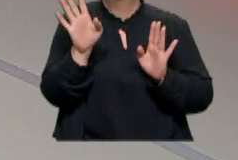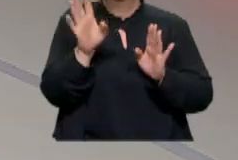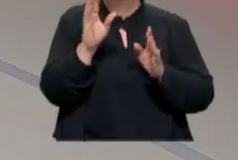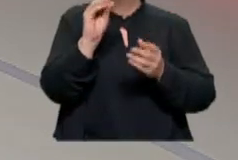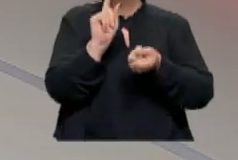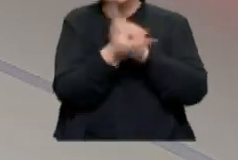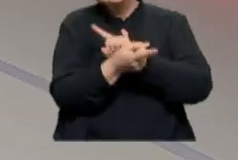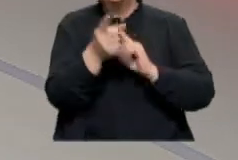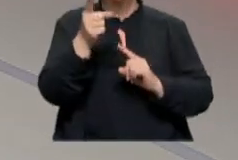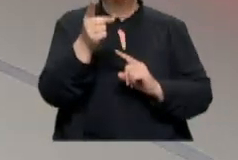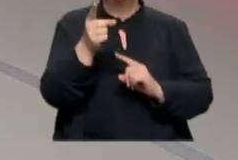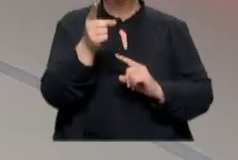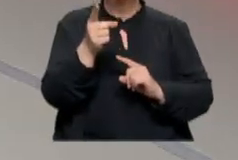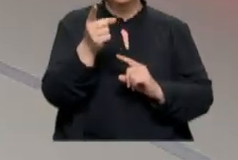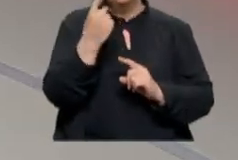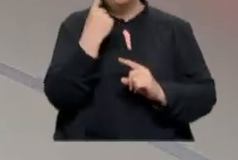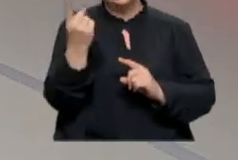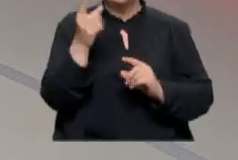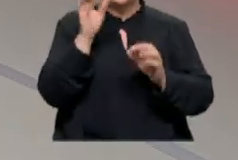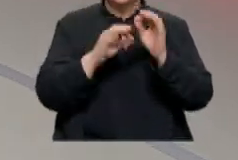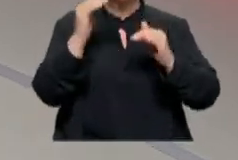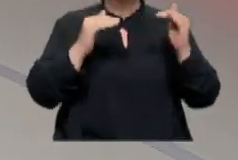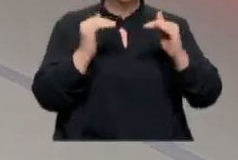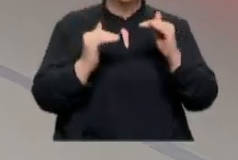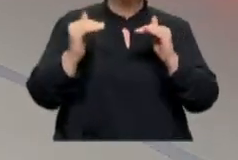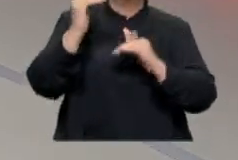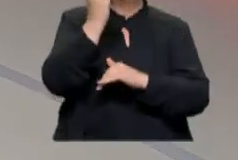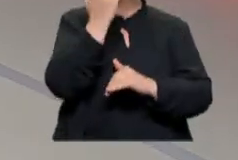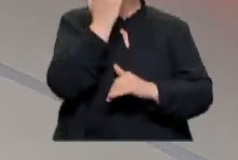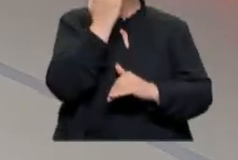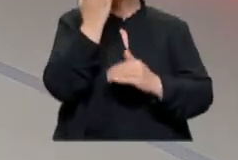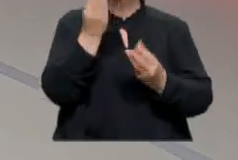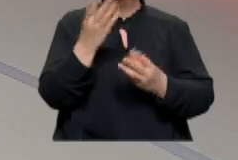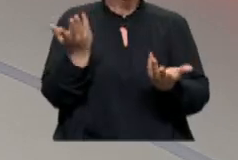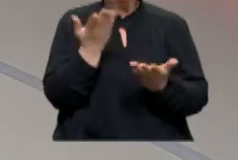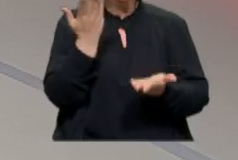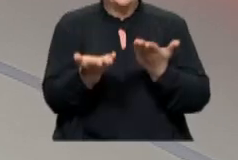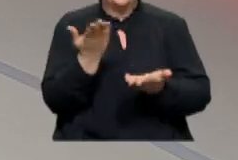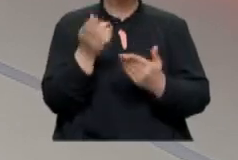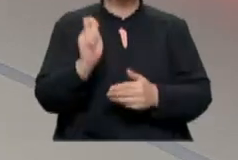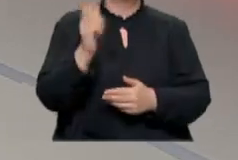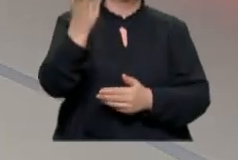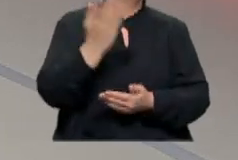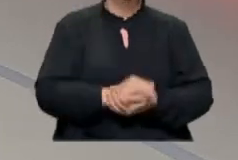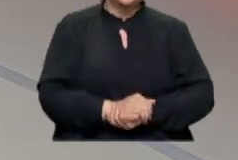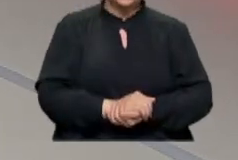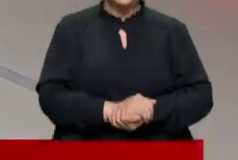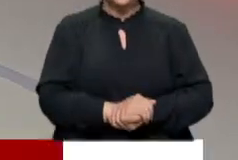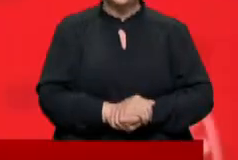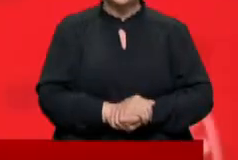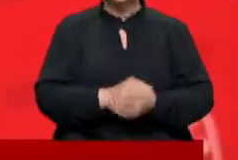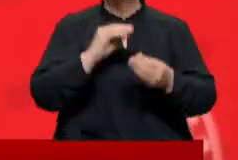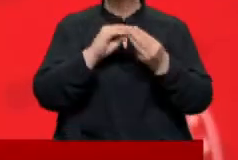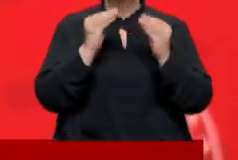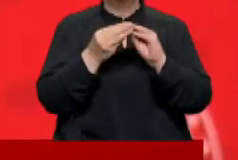tam tersi. Buyurun bakalım enflasyondaki artışın geçici olduğunu nasıl değerlendiriyorlarmış.